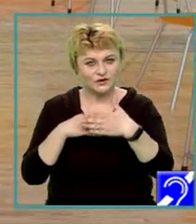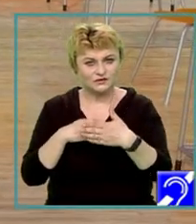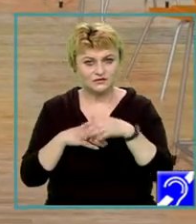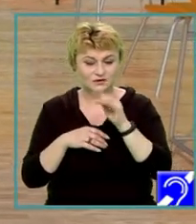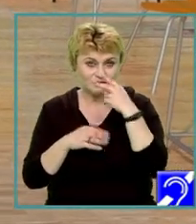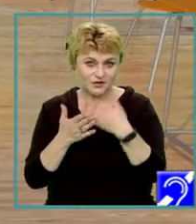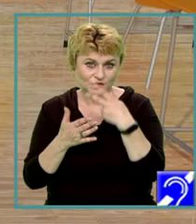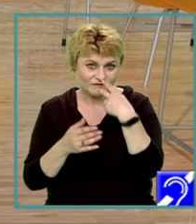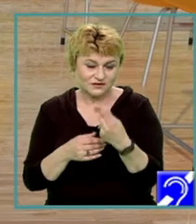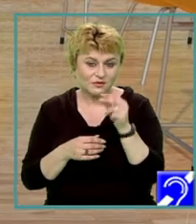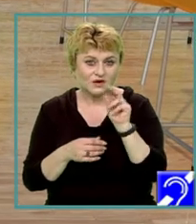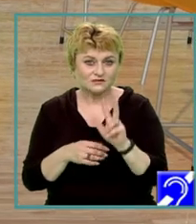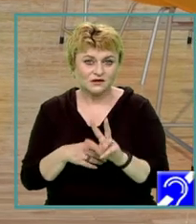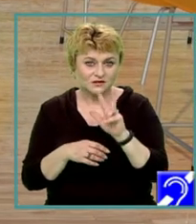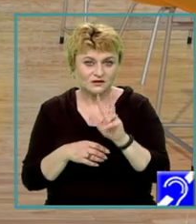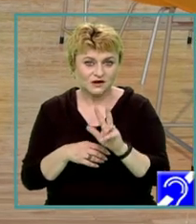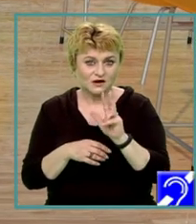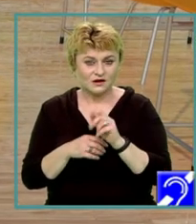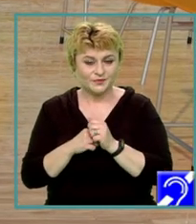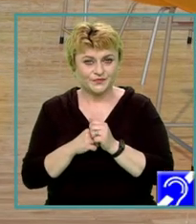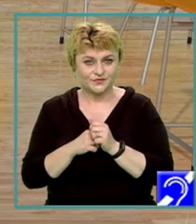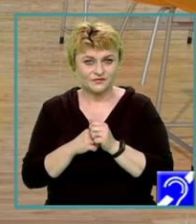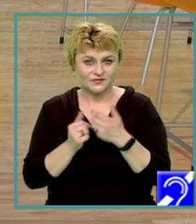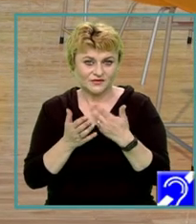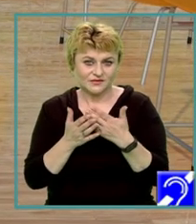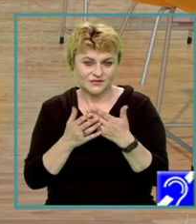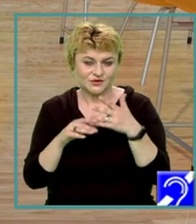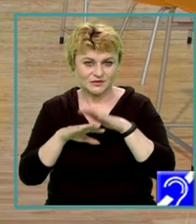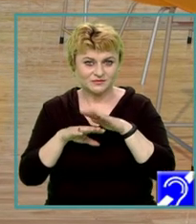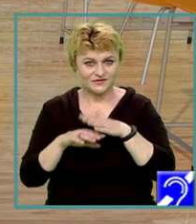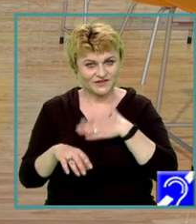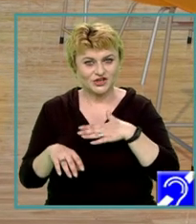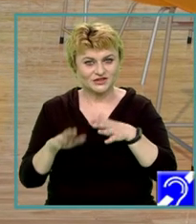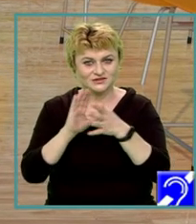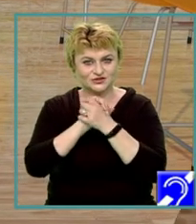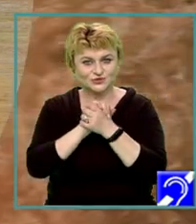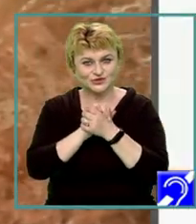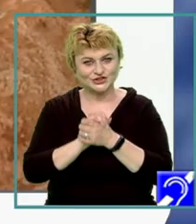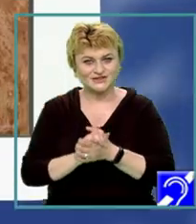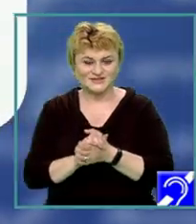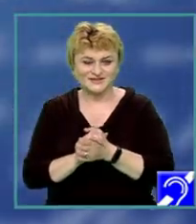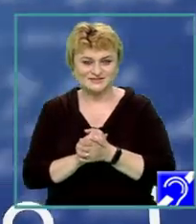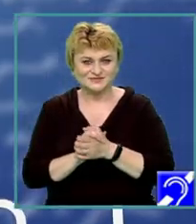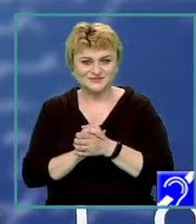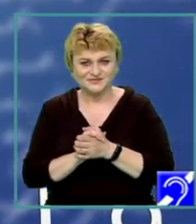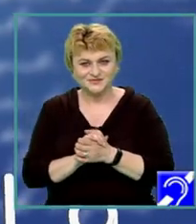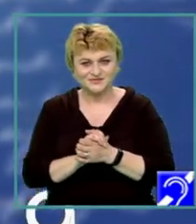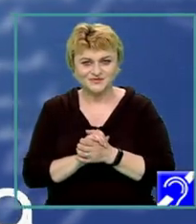treia a acestui test de antrenament Vă doresc succes și zile frumoase